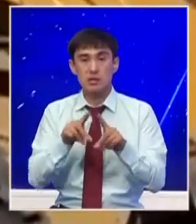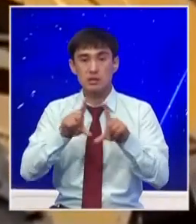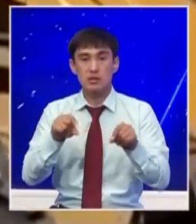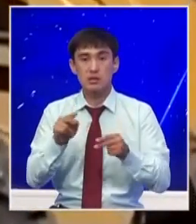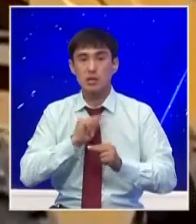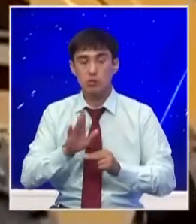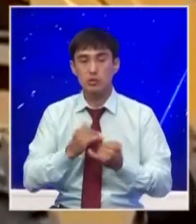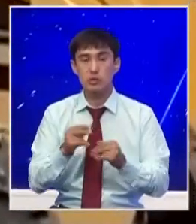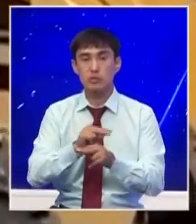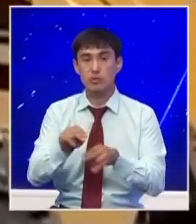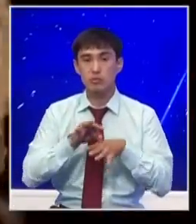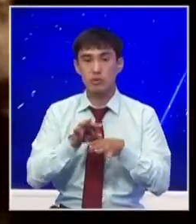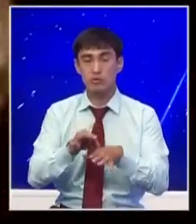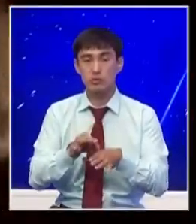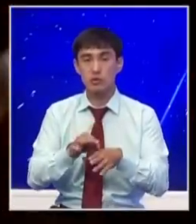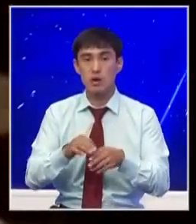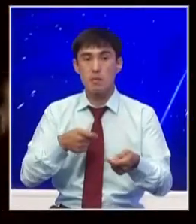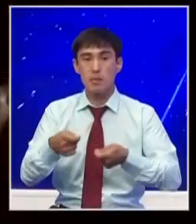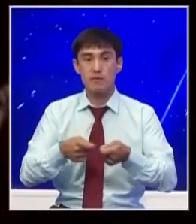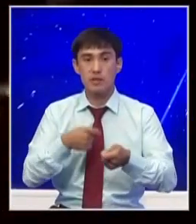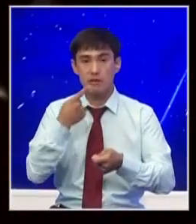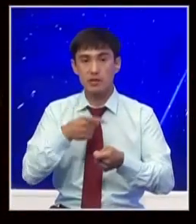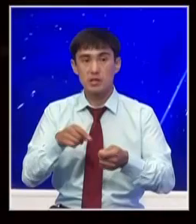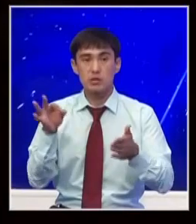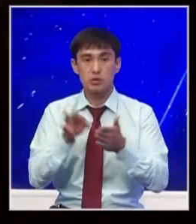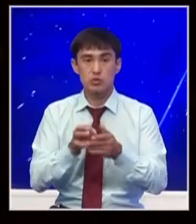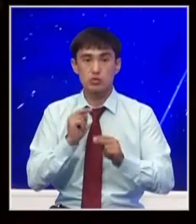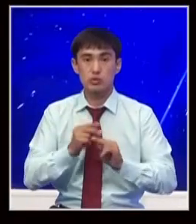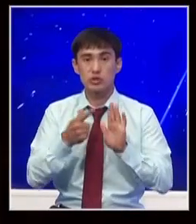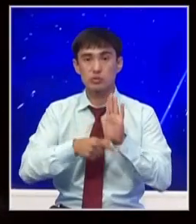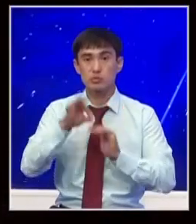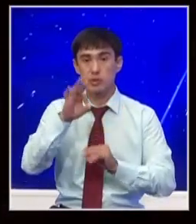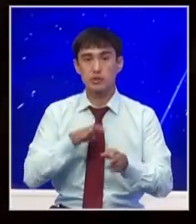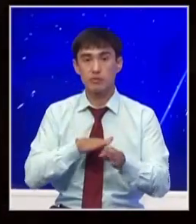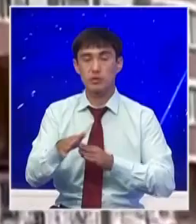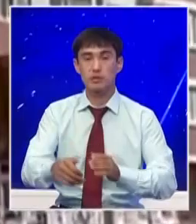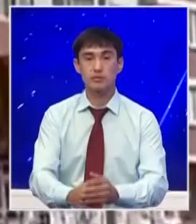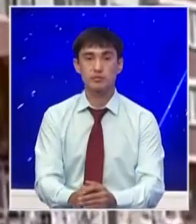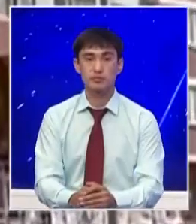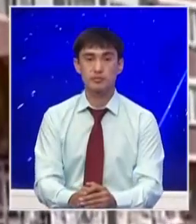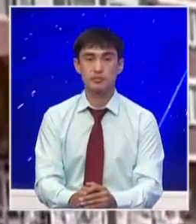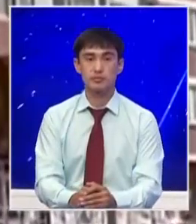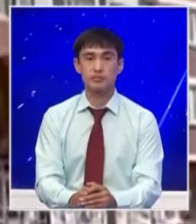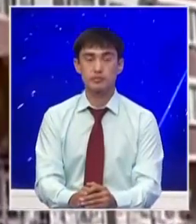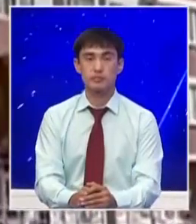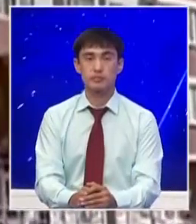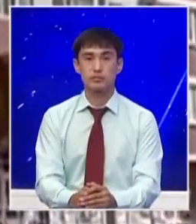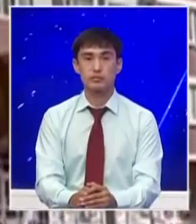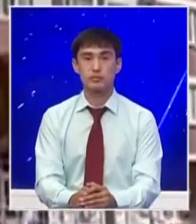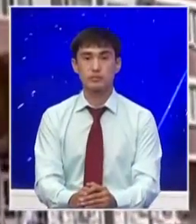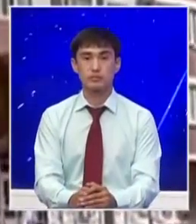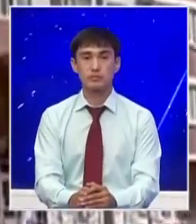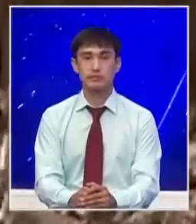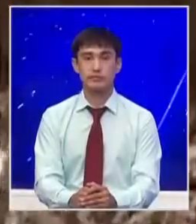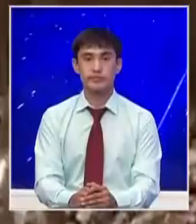желі жөнделіп жатыр. Жергілікті биліктің айтуынша, тиісті жұмыстардың 70% орындалған. Топтаманы ғаламтор ақпараттарының негізінде дайындаған